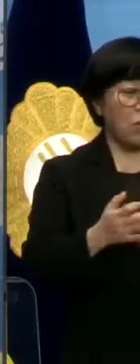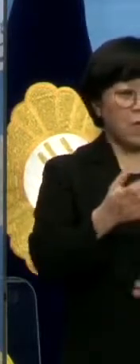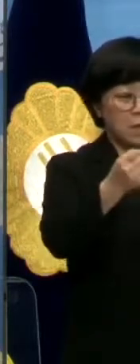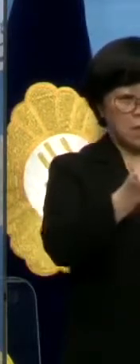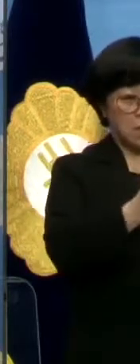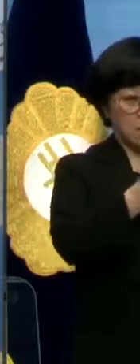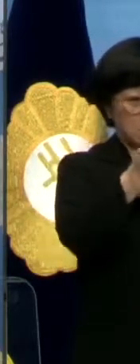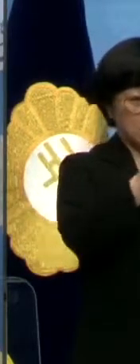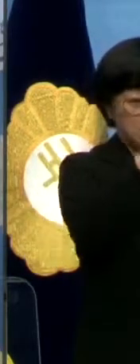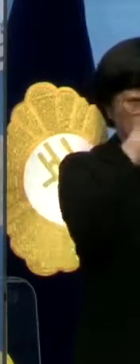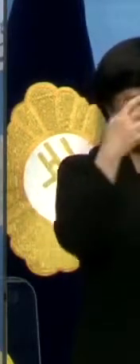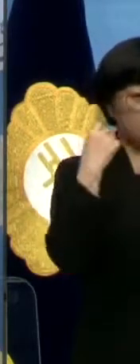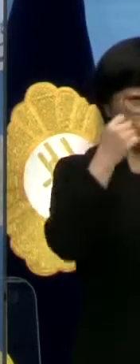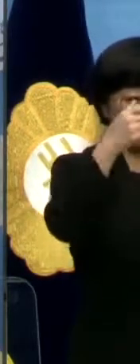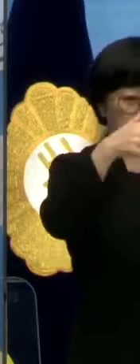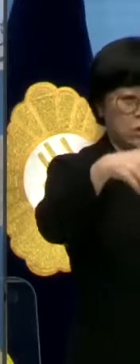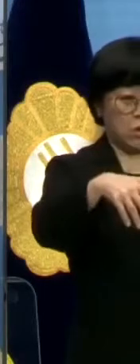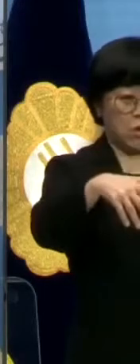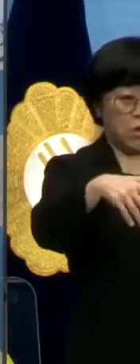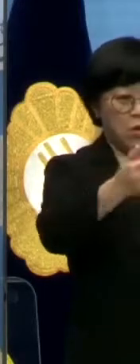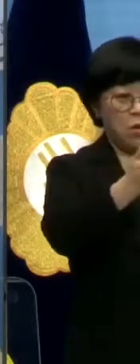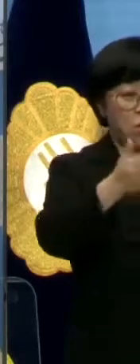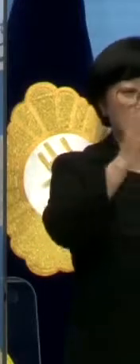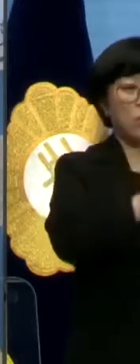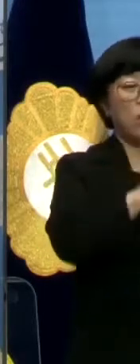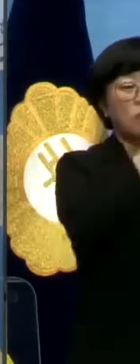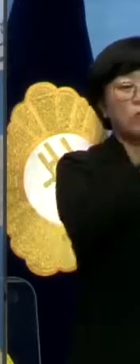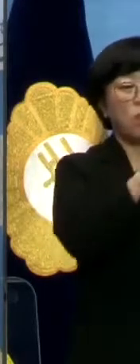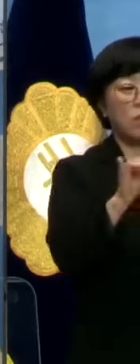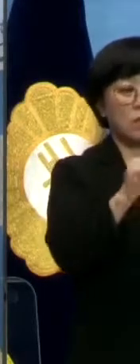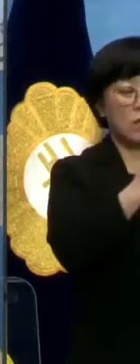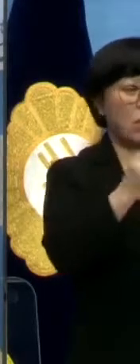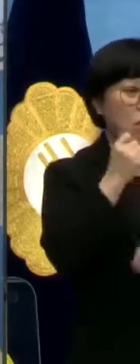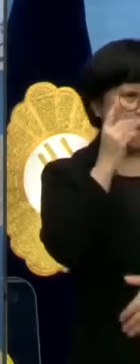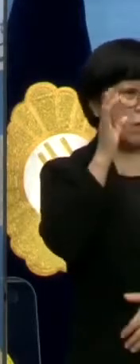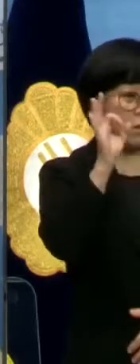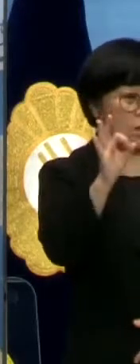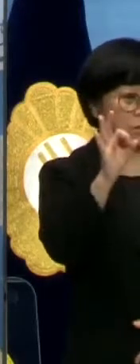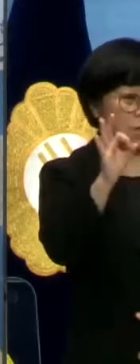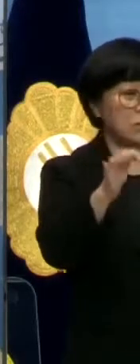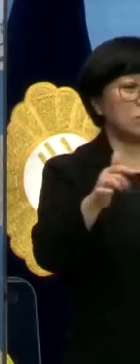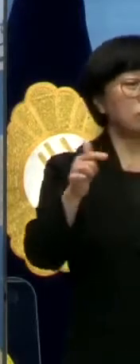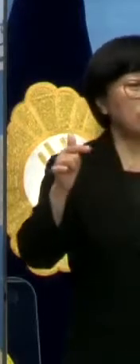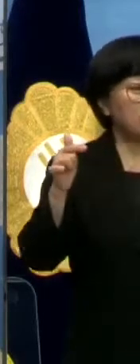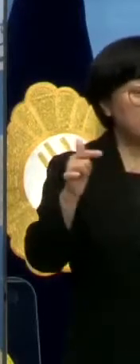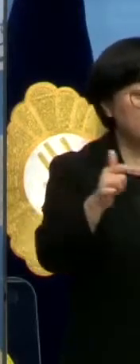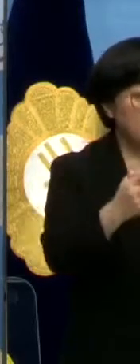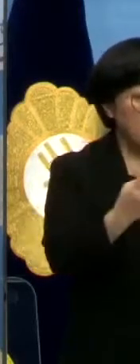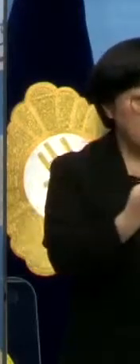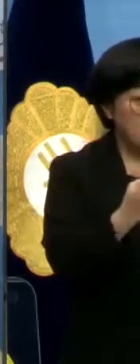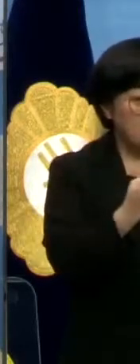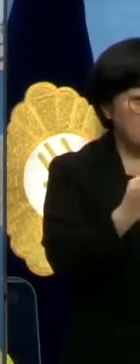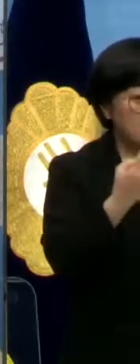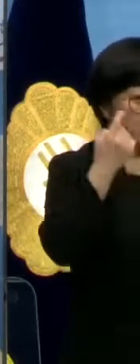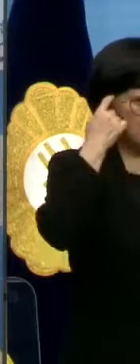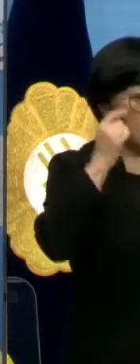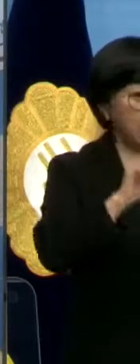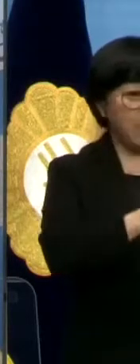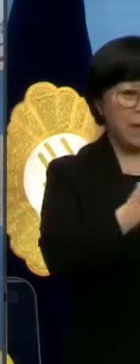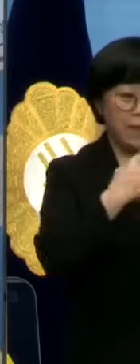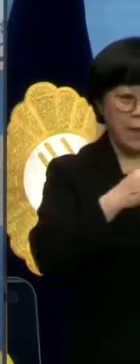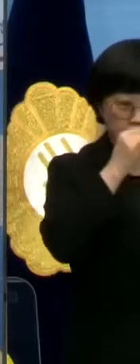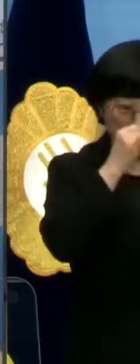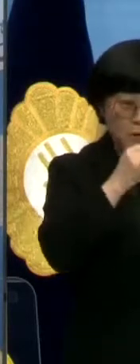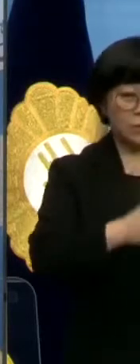받아가는 정부 부처 고위공무원들의 임금을 줄일 방안을 내놓은 적이